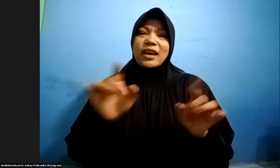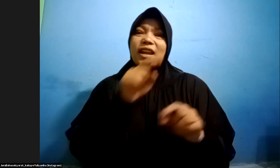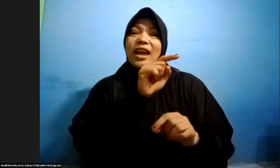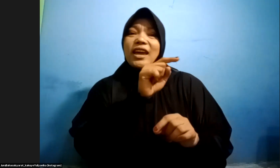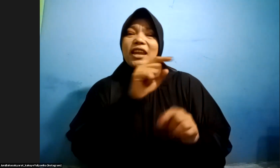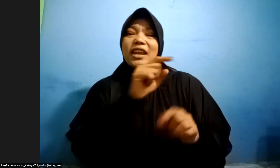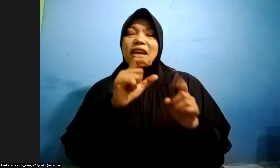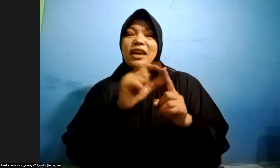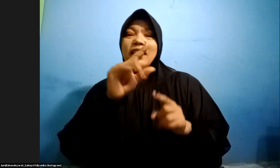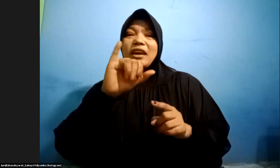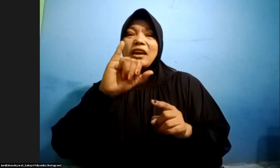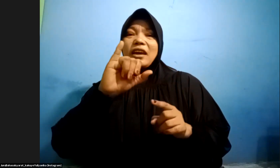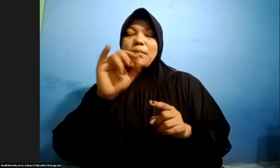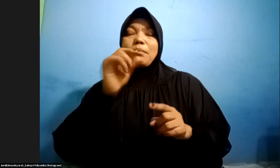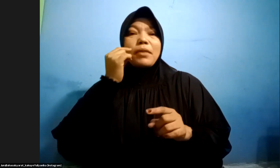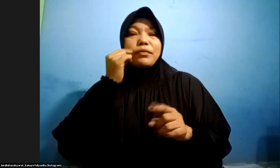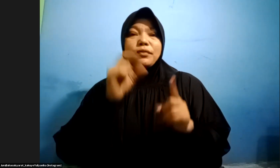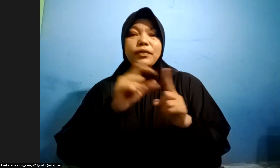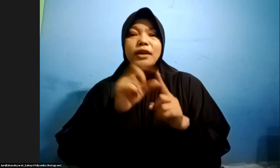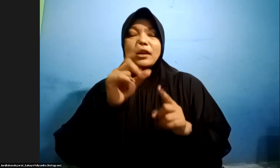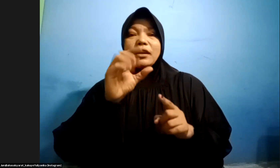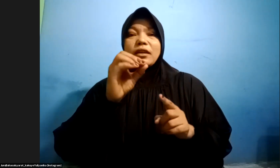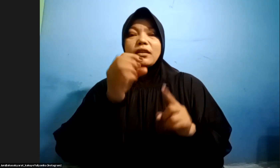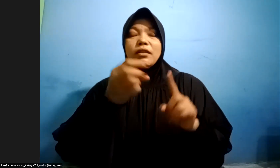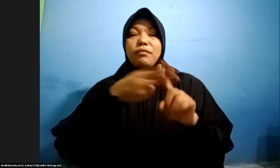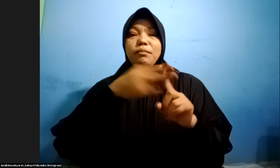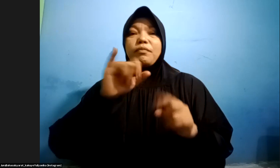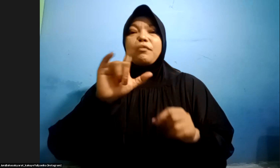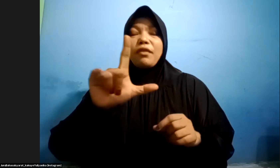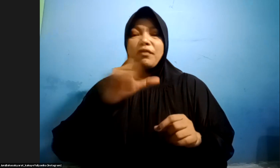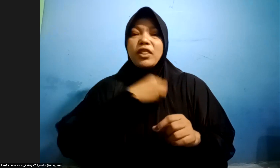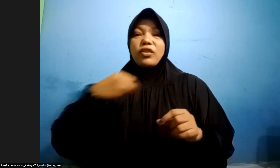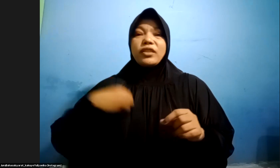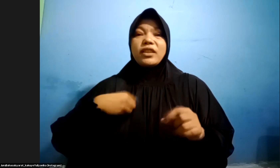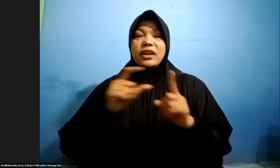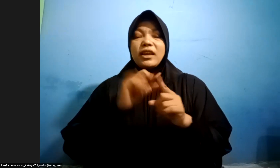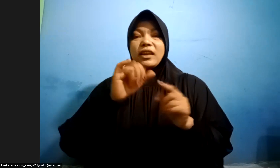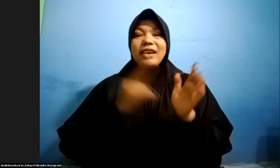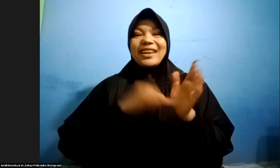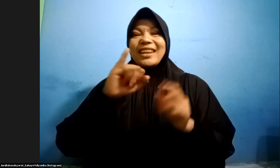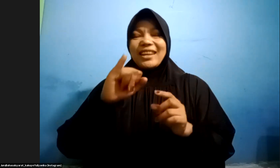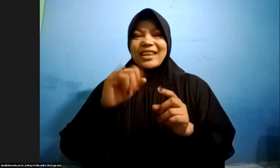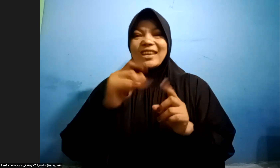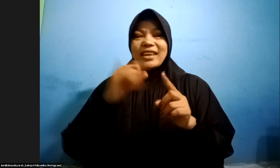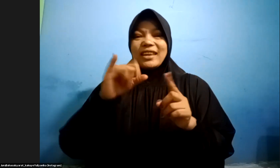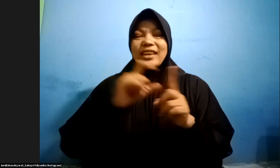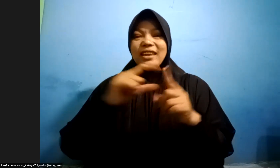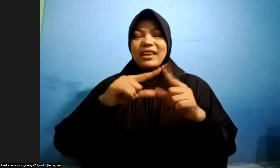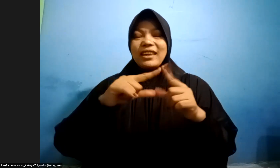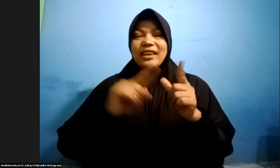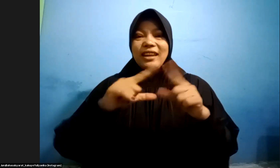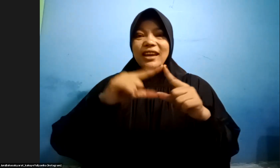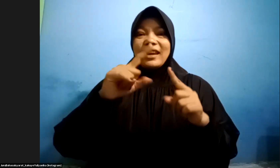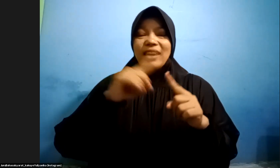Dokter Dini Hidayat, dokter spesialis kandungan dari RSHS, Ketua